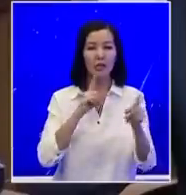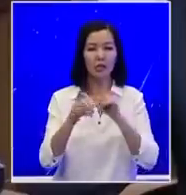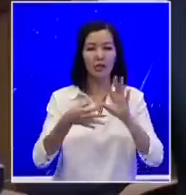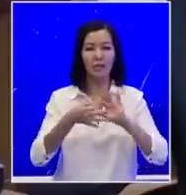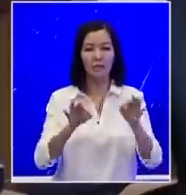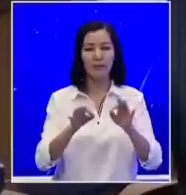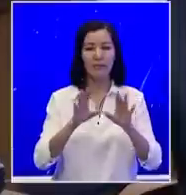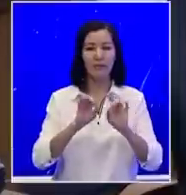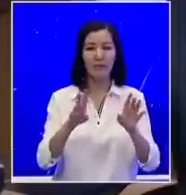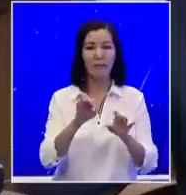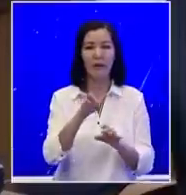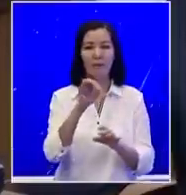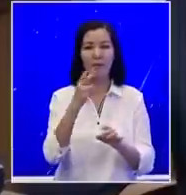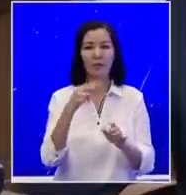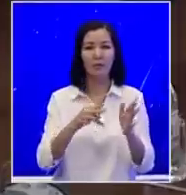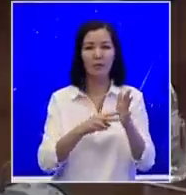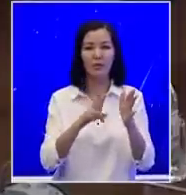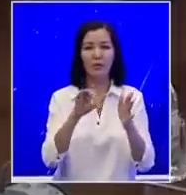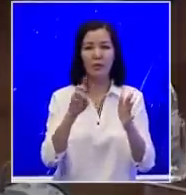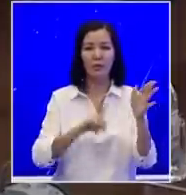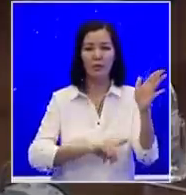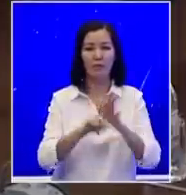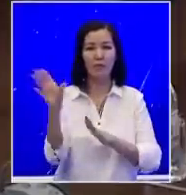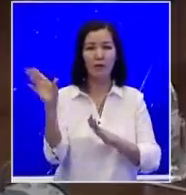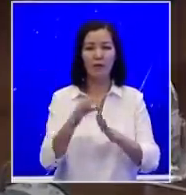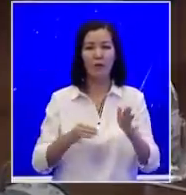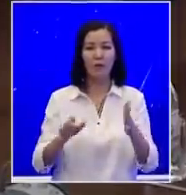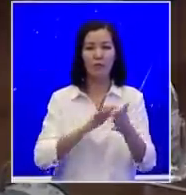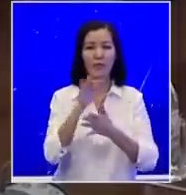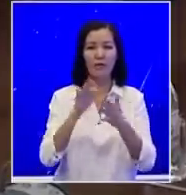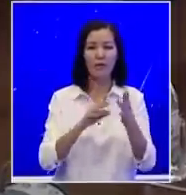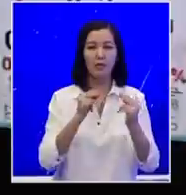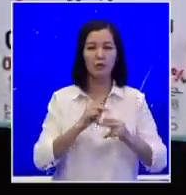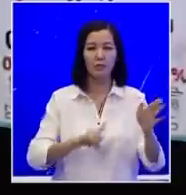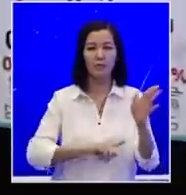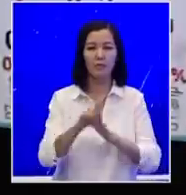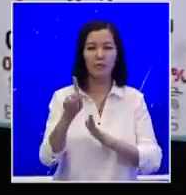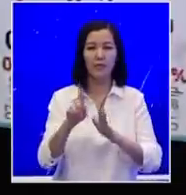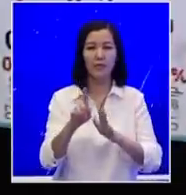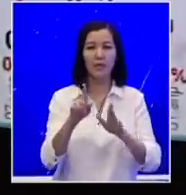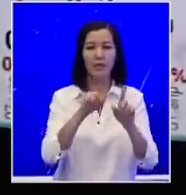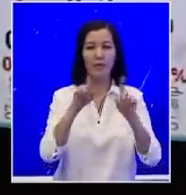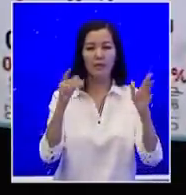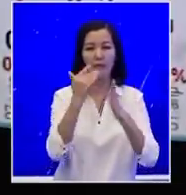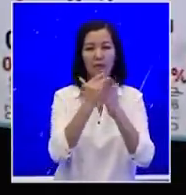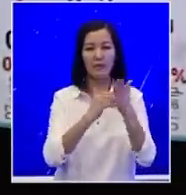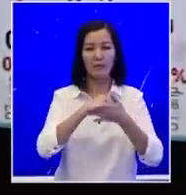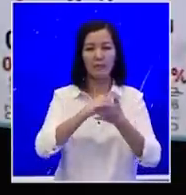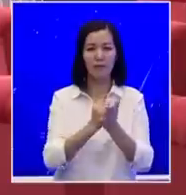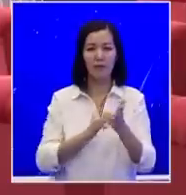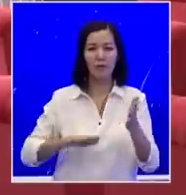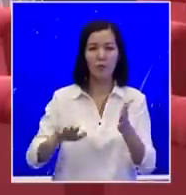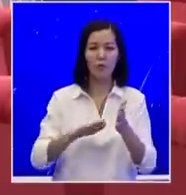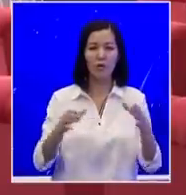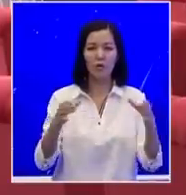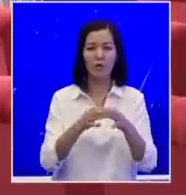пысықталды. Асқар Мамин 27 сәуірден бастап барлық облыс қалаларда жұмысын бастайтын нысандар тізімін бекітті. Өңірлік штабтар